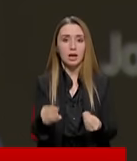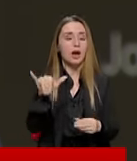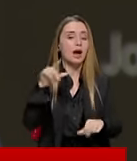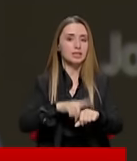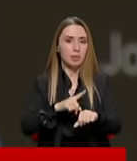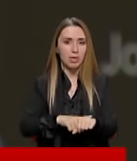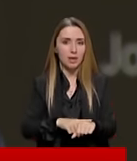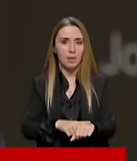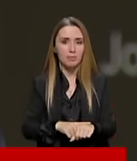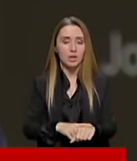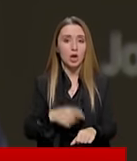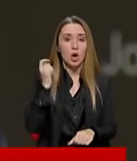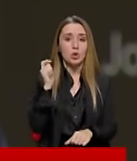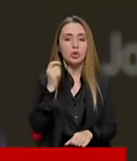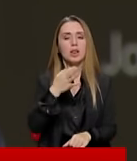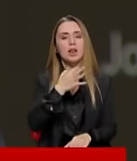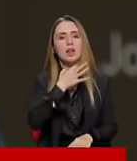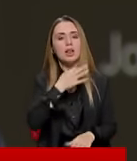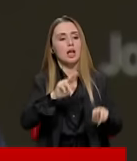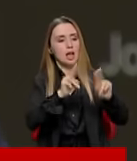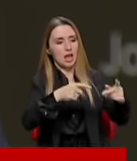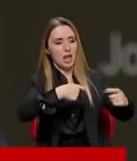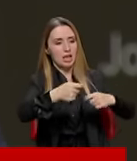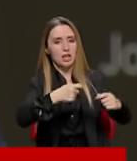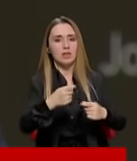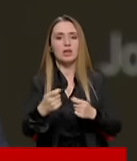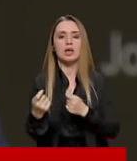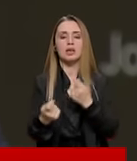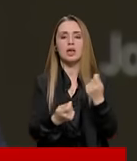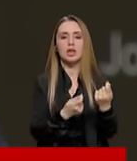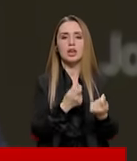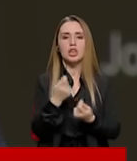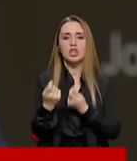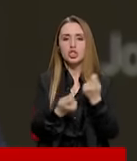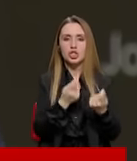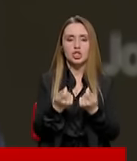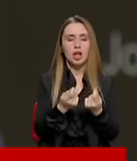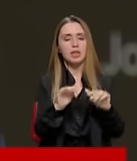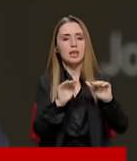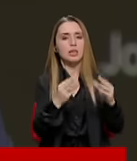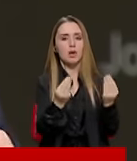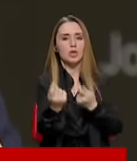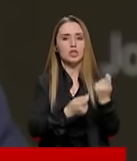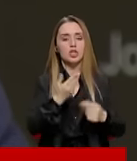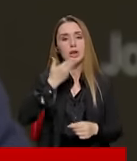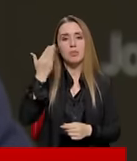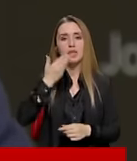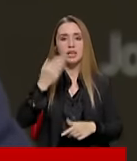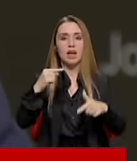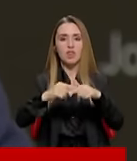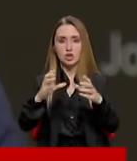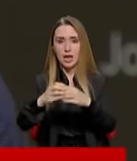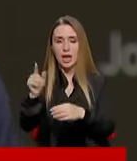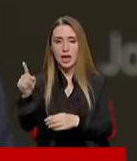aynı zamanda zor durumda olan esnafları da bizde işi işe tutturmak diye bir deyim vardır mesela filyasyon